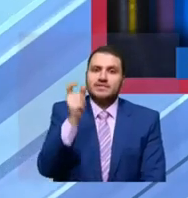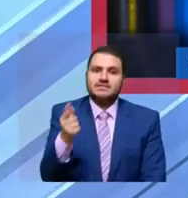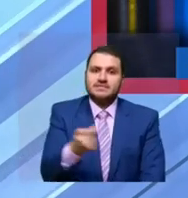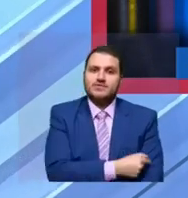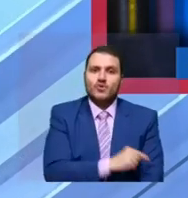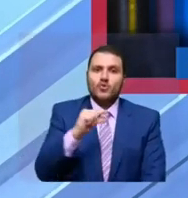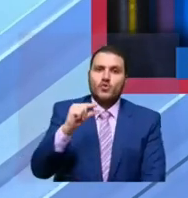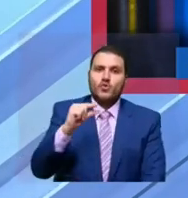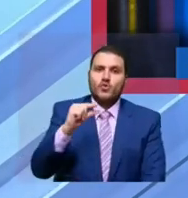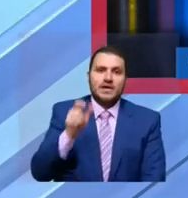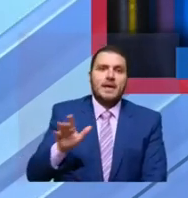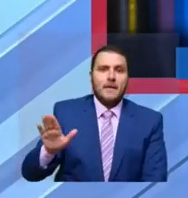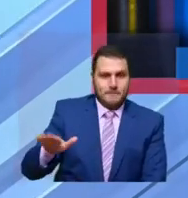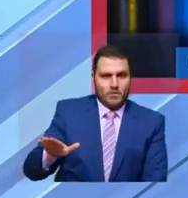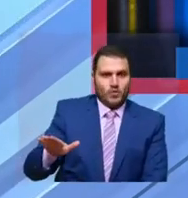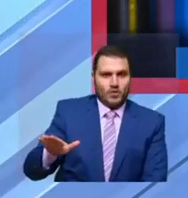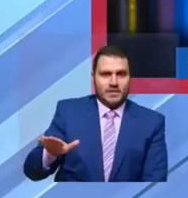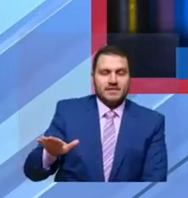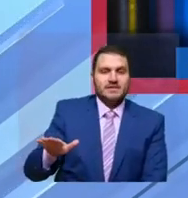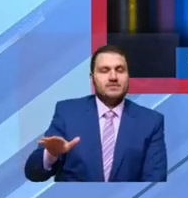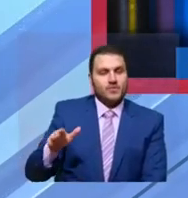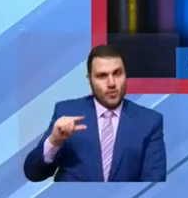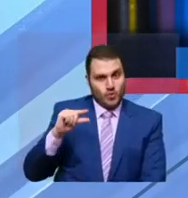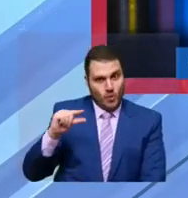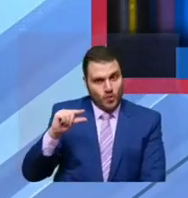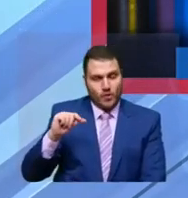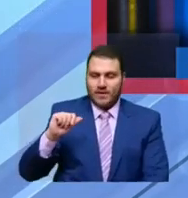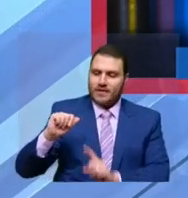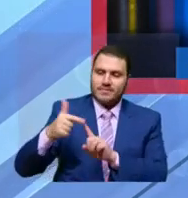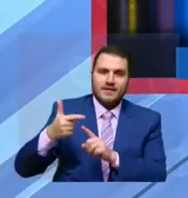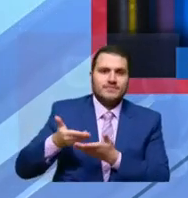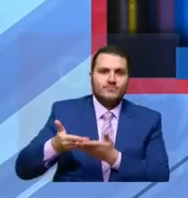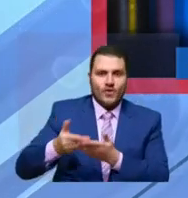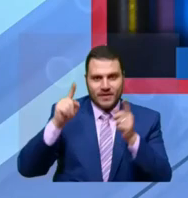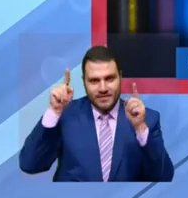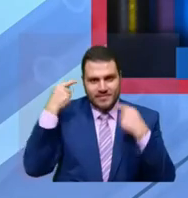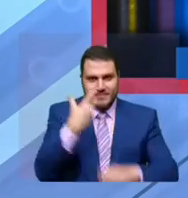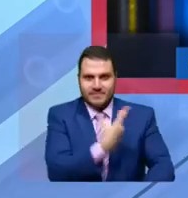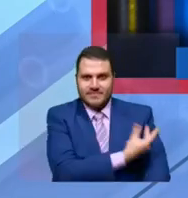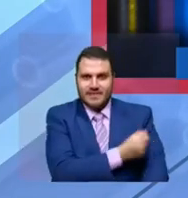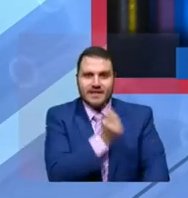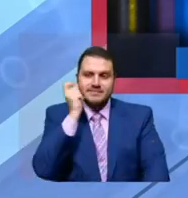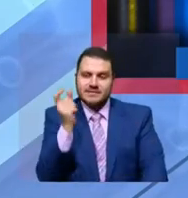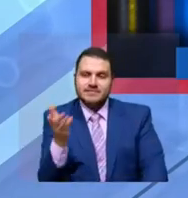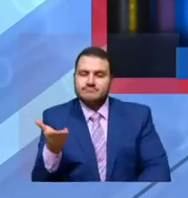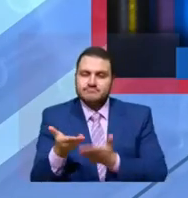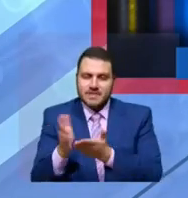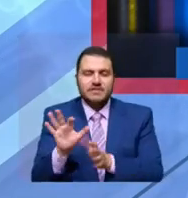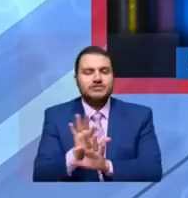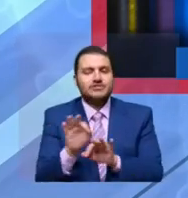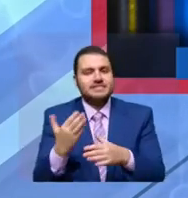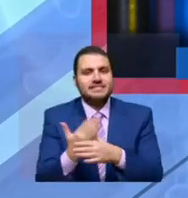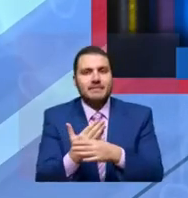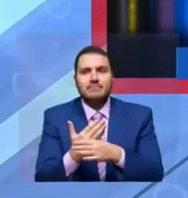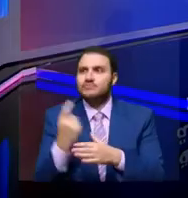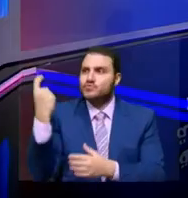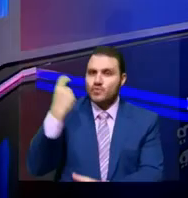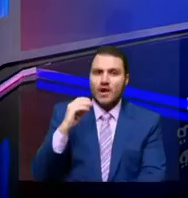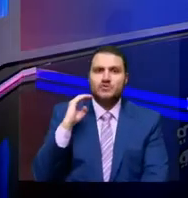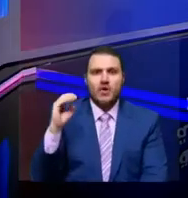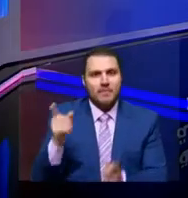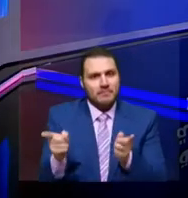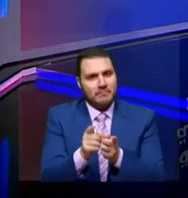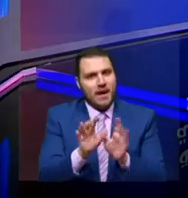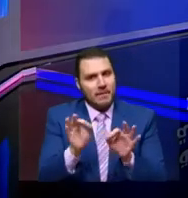الطبي من الأطباء والممرضين متواجدين معنا في المركز لتقديم هاي الرد على استفسارات الجمهور. نعم. جميل.